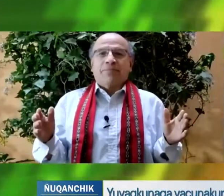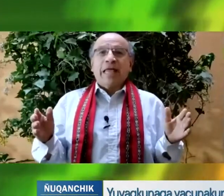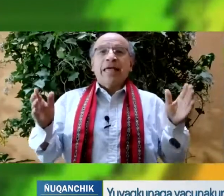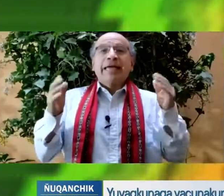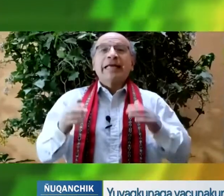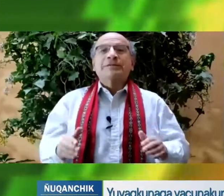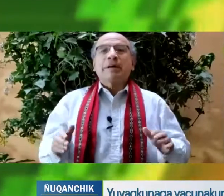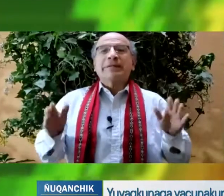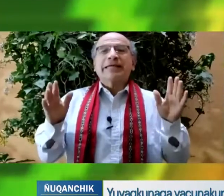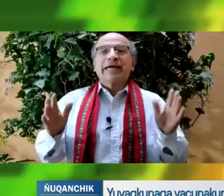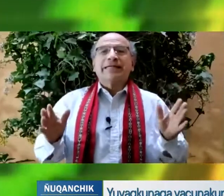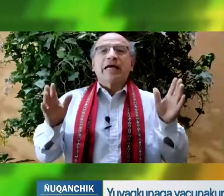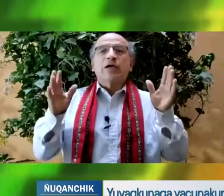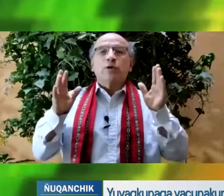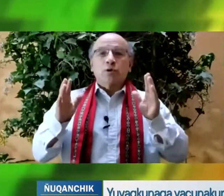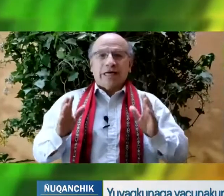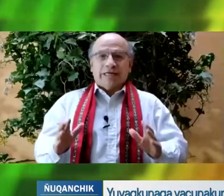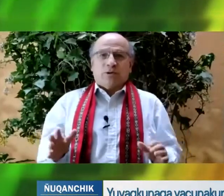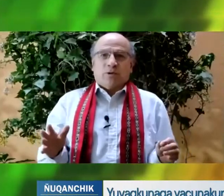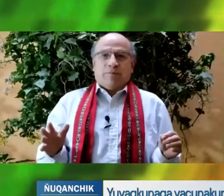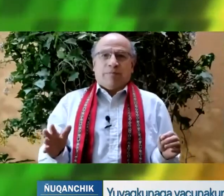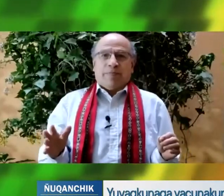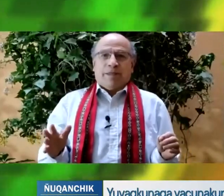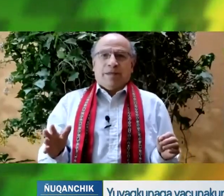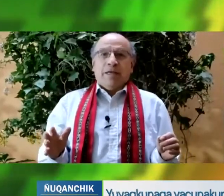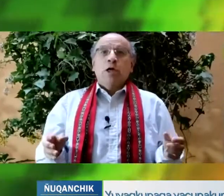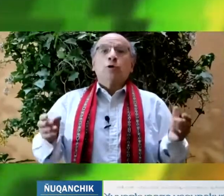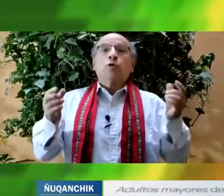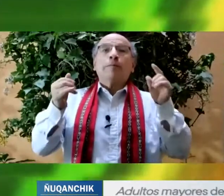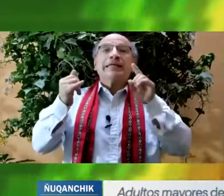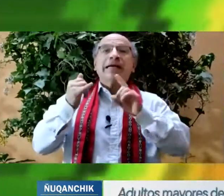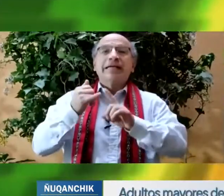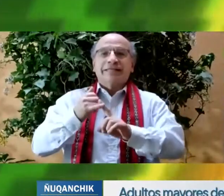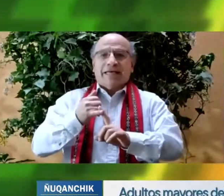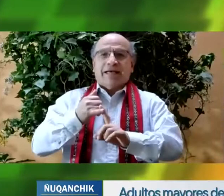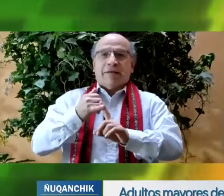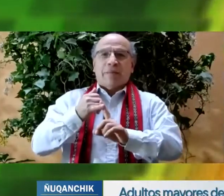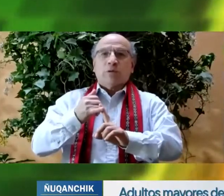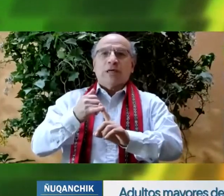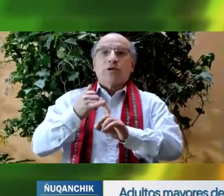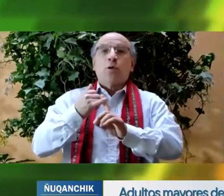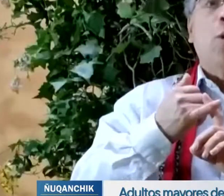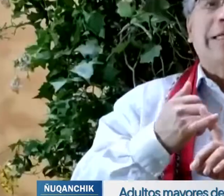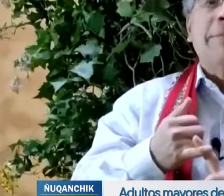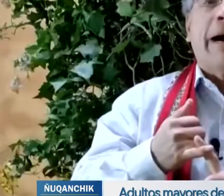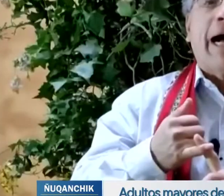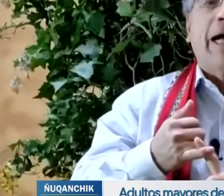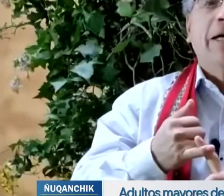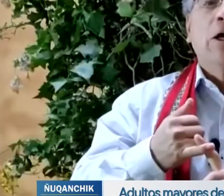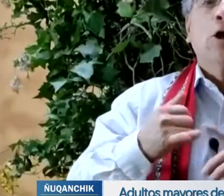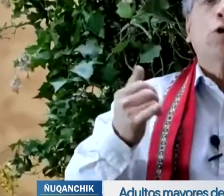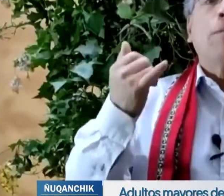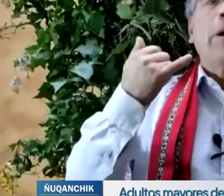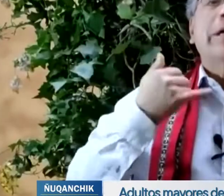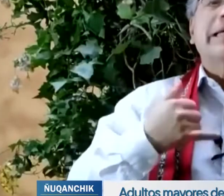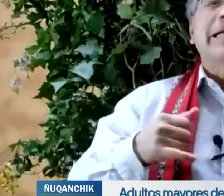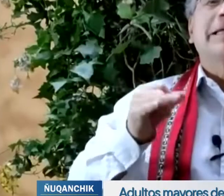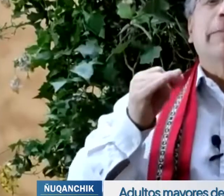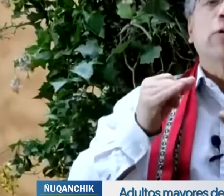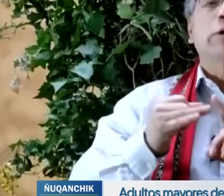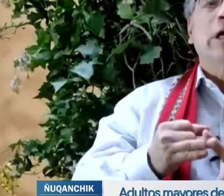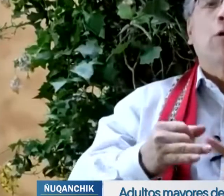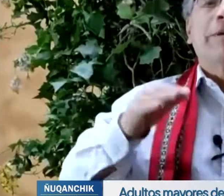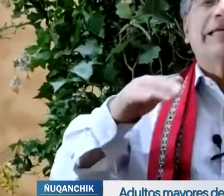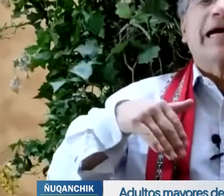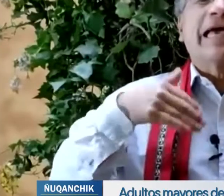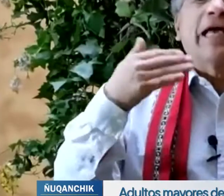mikachkan. Jinas papas kaita yuyarizum. Tupas hanchik vacunación wasiman, tupa was